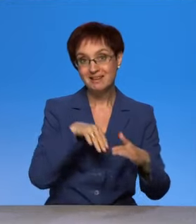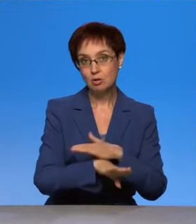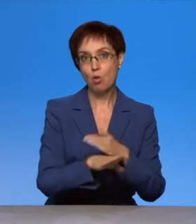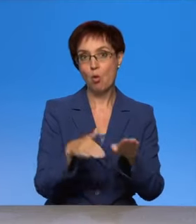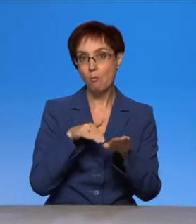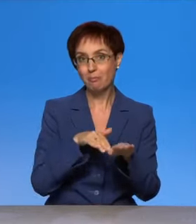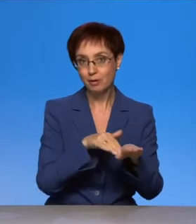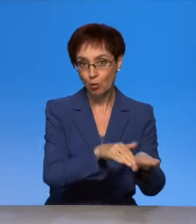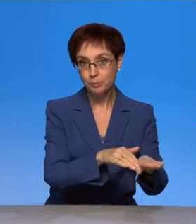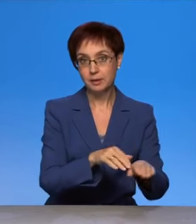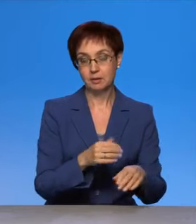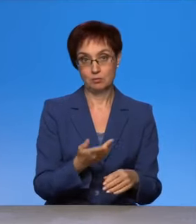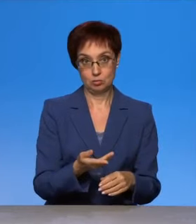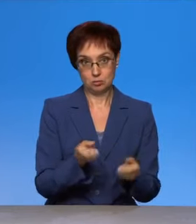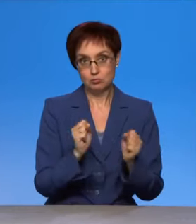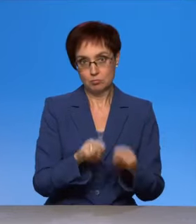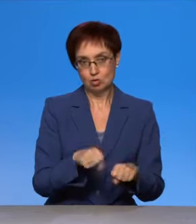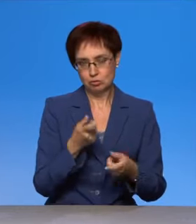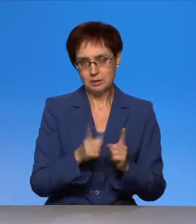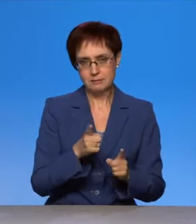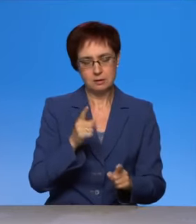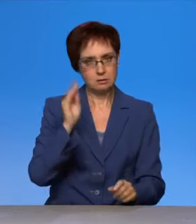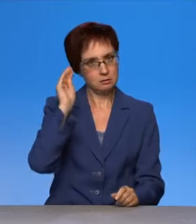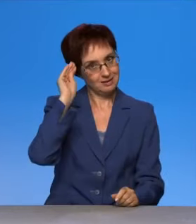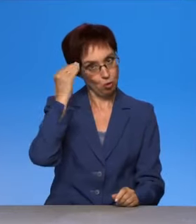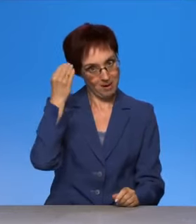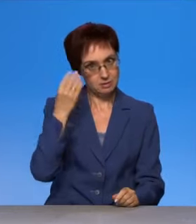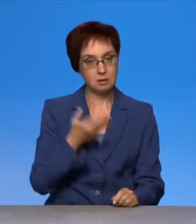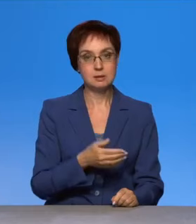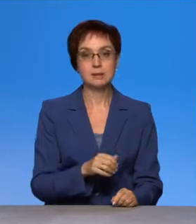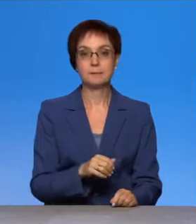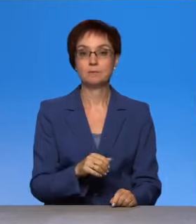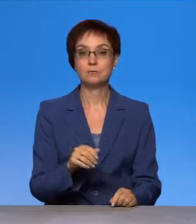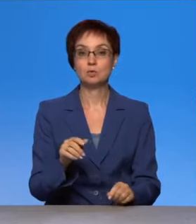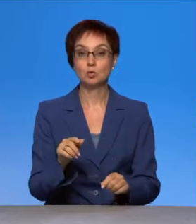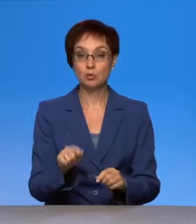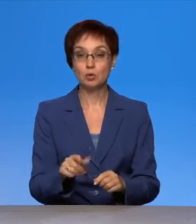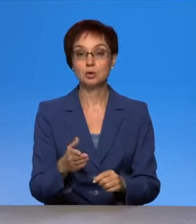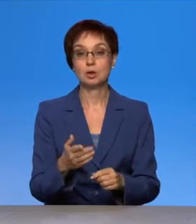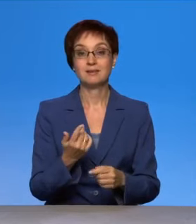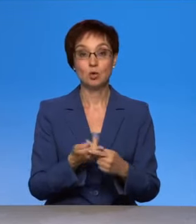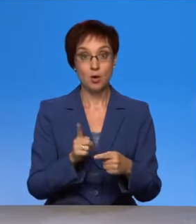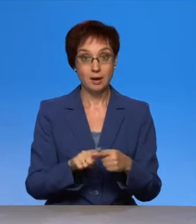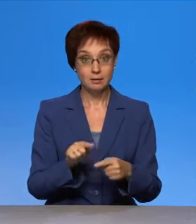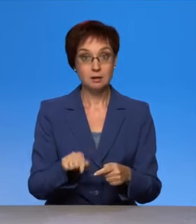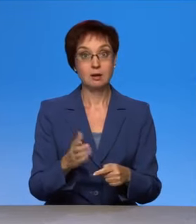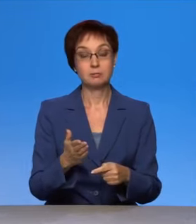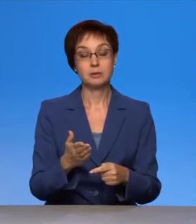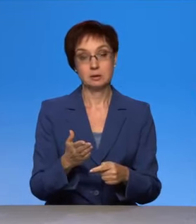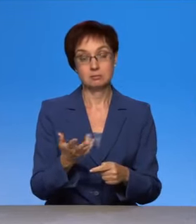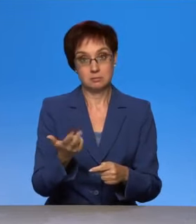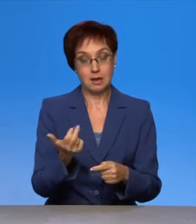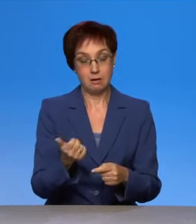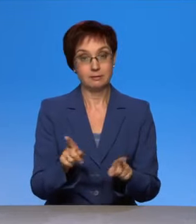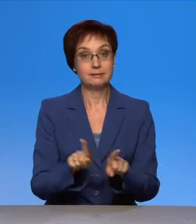определяет социальные дискурсы. То есть расчленить семью, ну развалить, если хотите, буквально, чтобы...